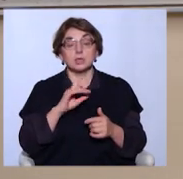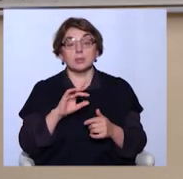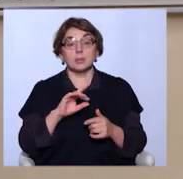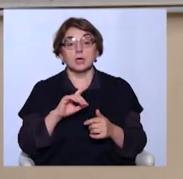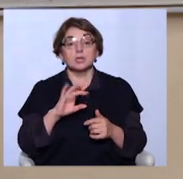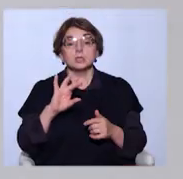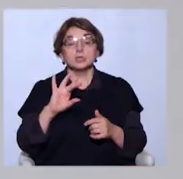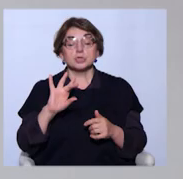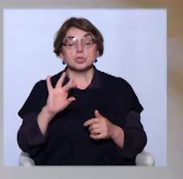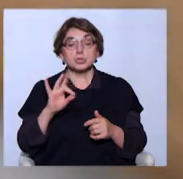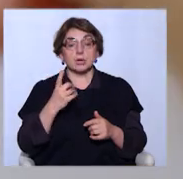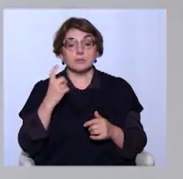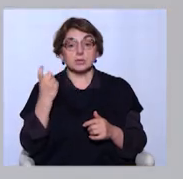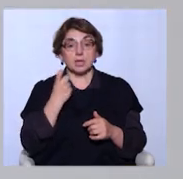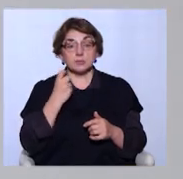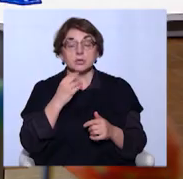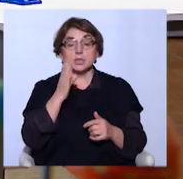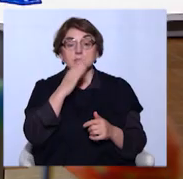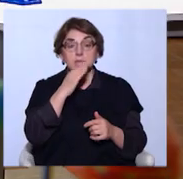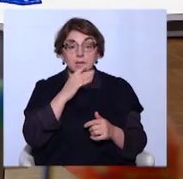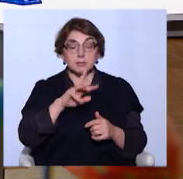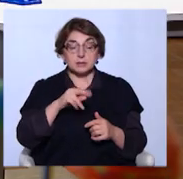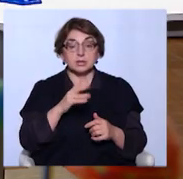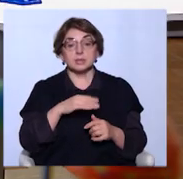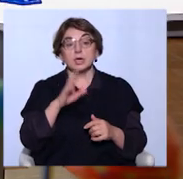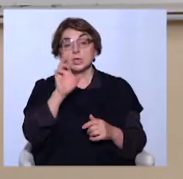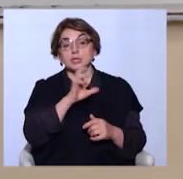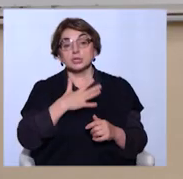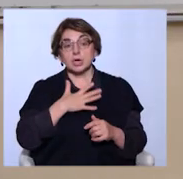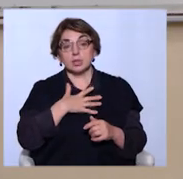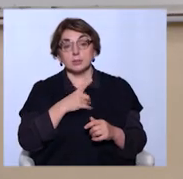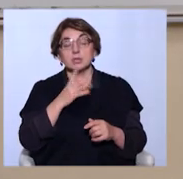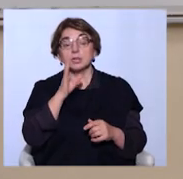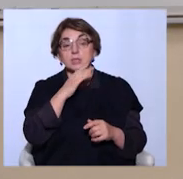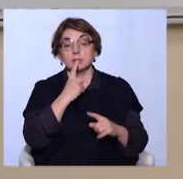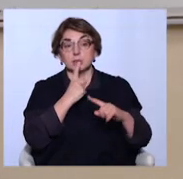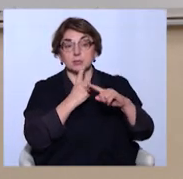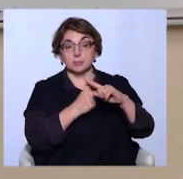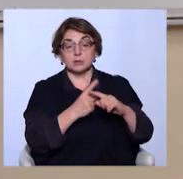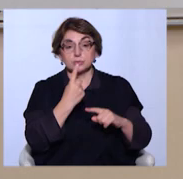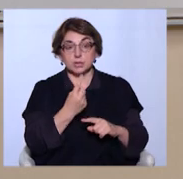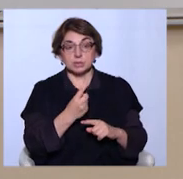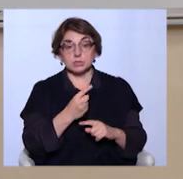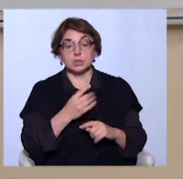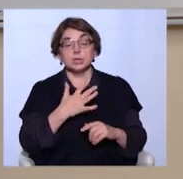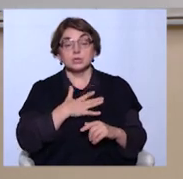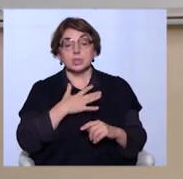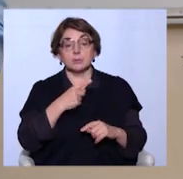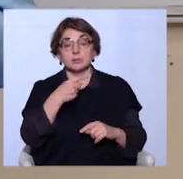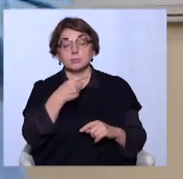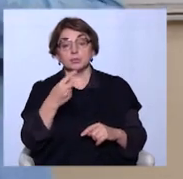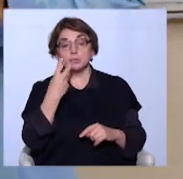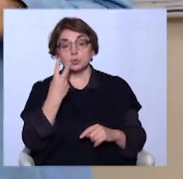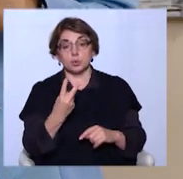შესაბამისი წყალბადის და ჟანგბადის წყლის მოლეკულაში. წყალბადი არის +1 და ჟანგბადი